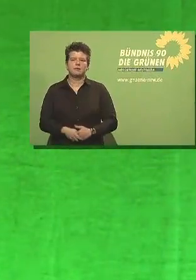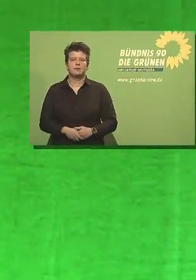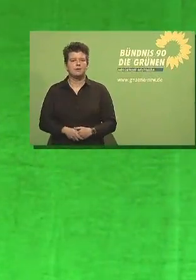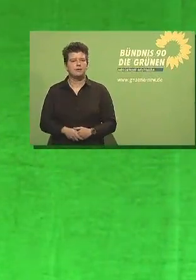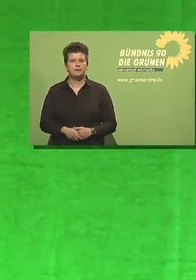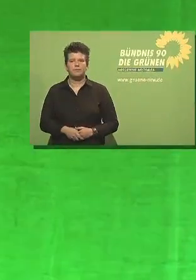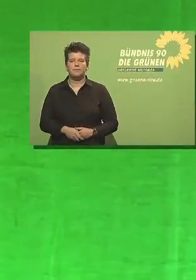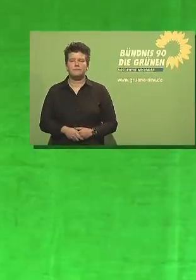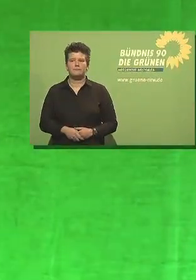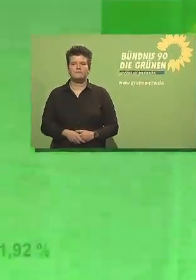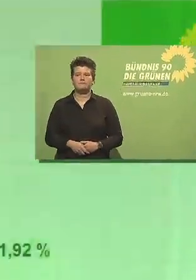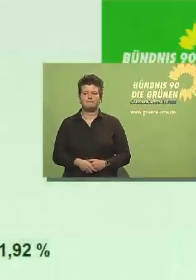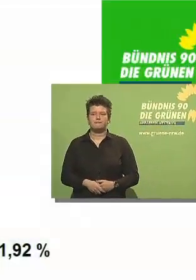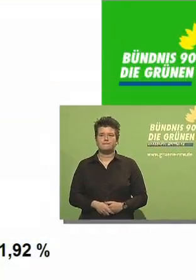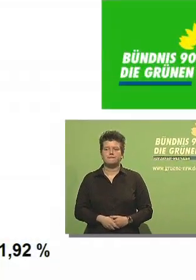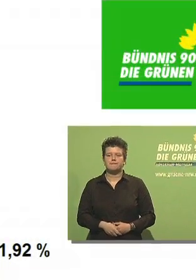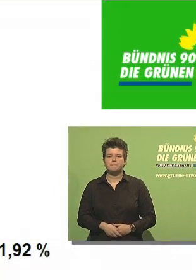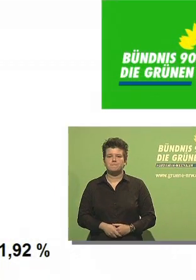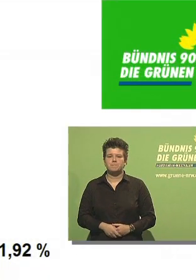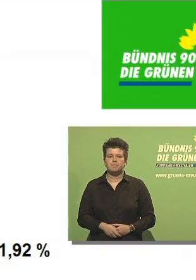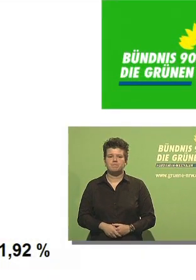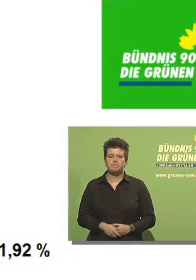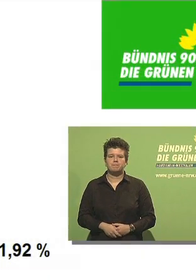überwältigend. Dankeschön. Ja.